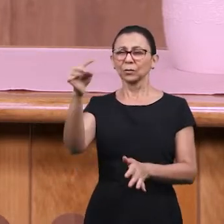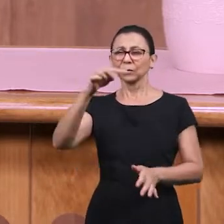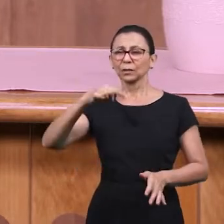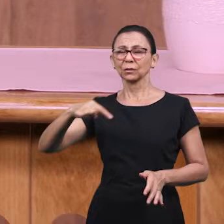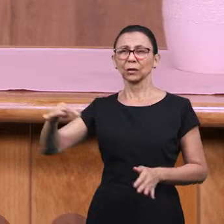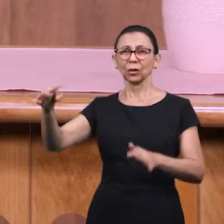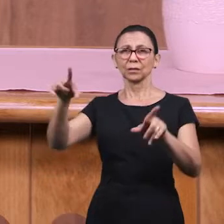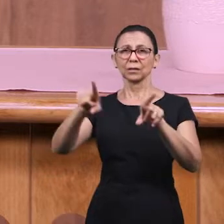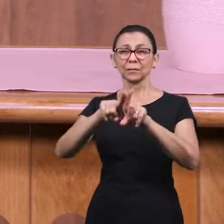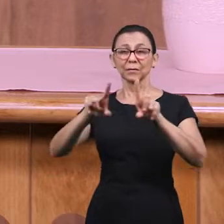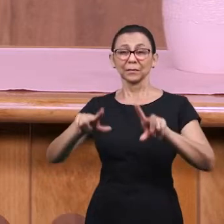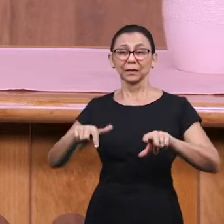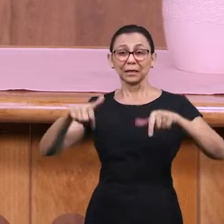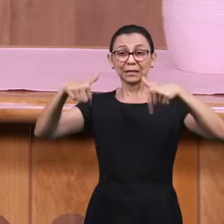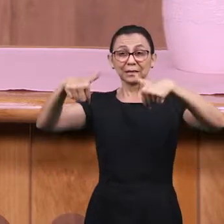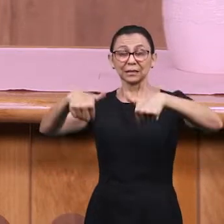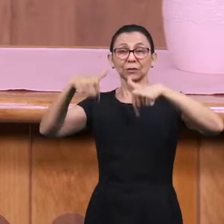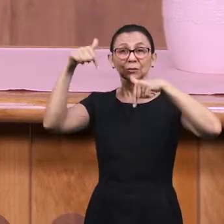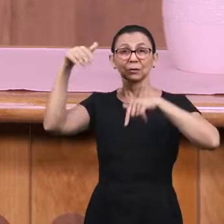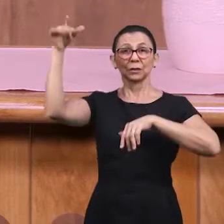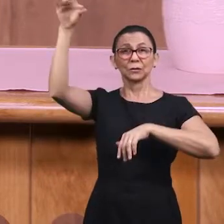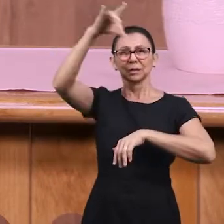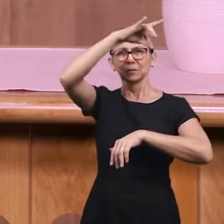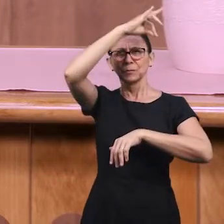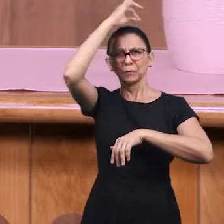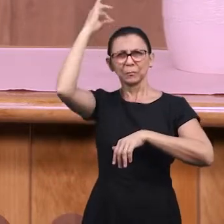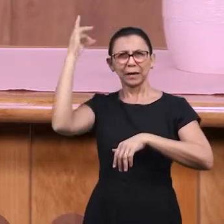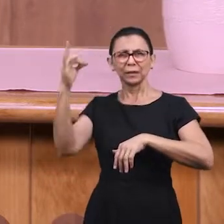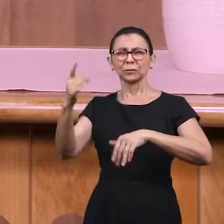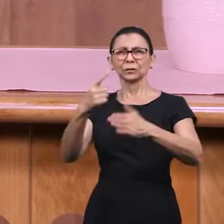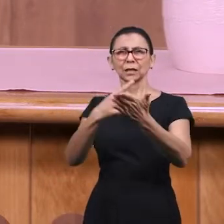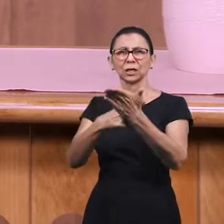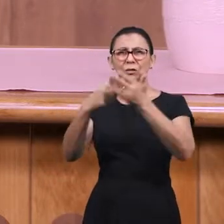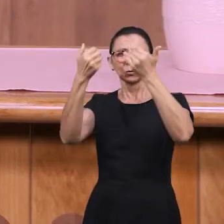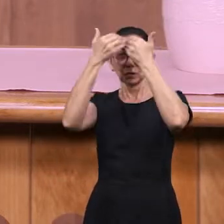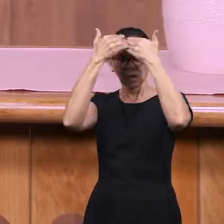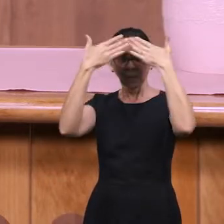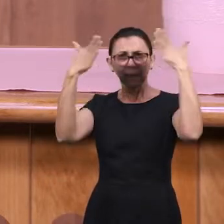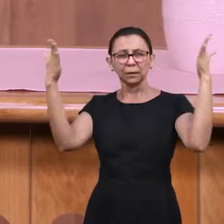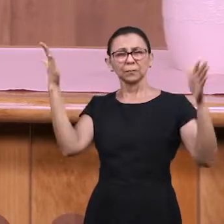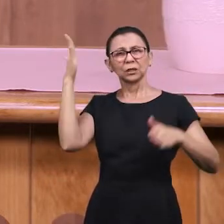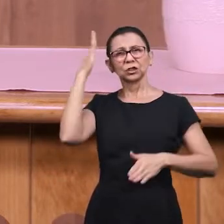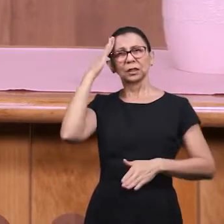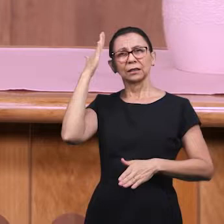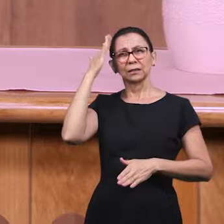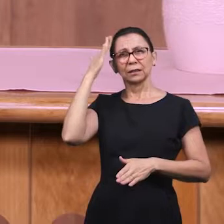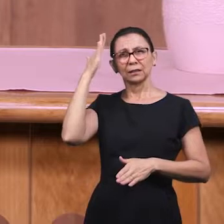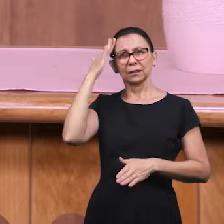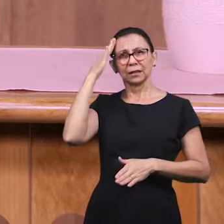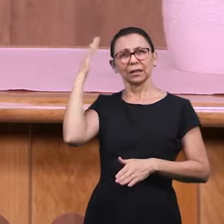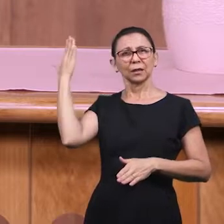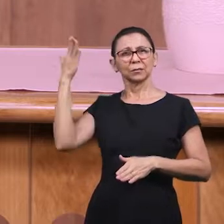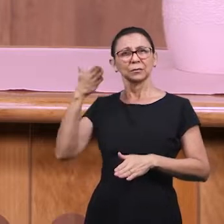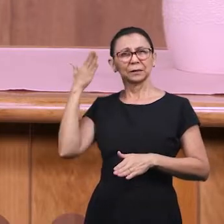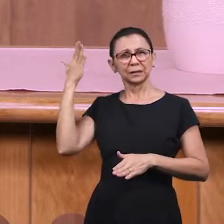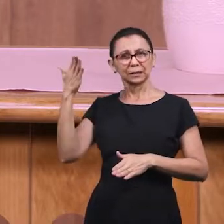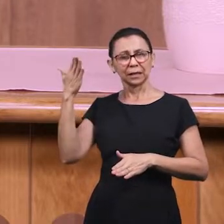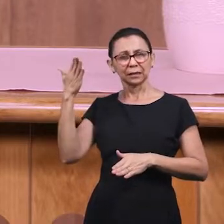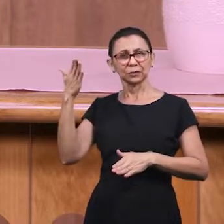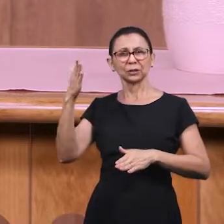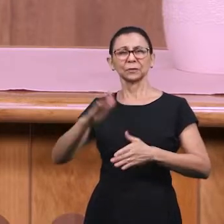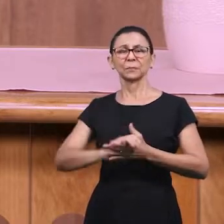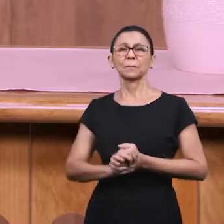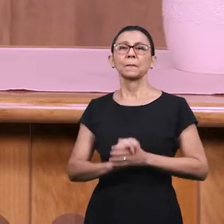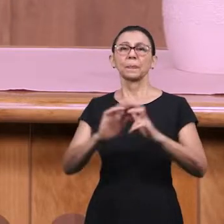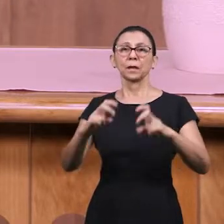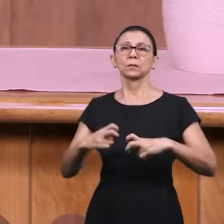Твоего Святого для понимания Слова Твоего, для духовного роста. Дай нам Твое благословение, мы молимся